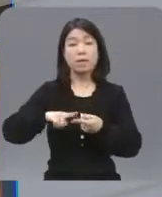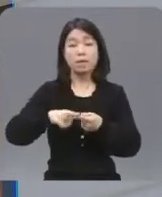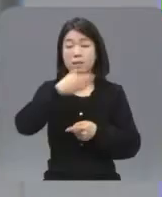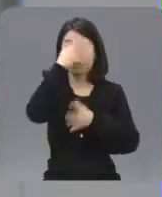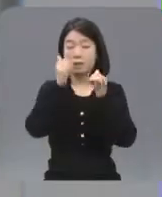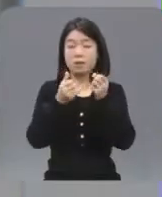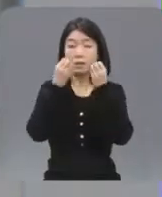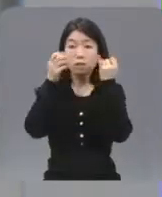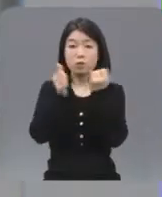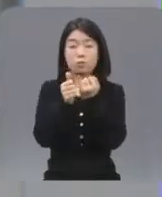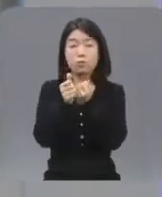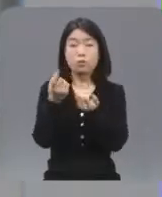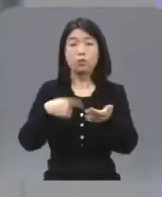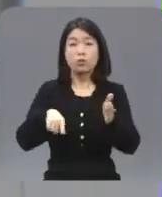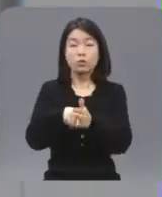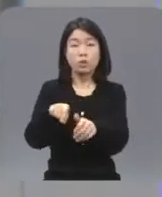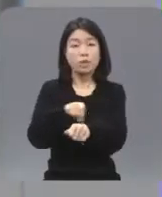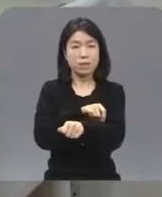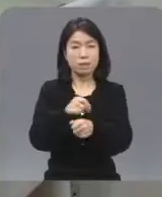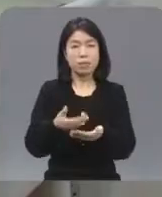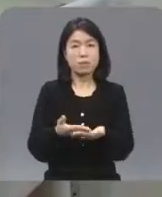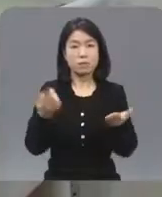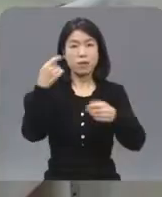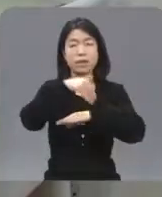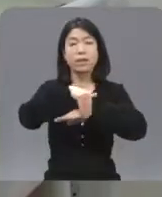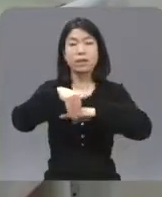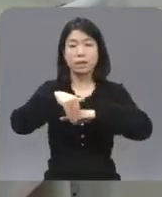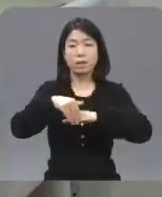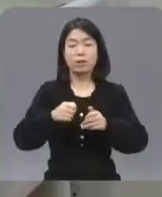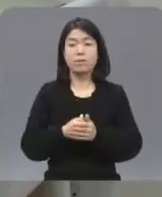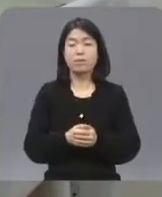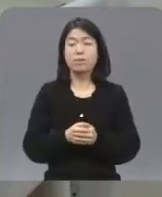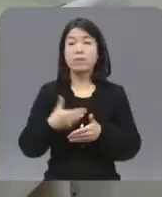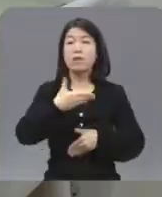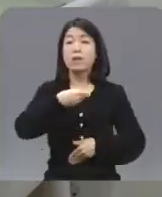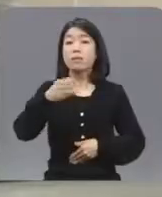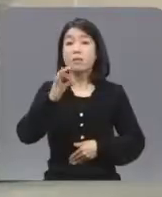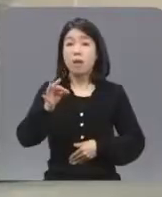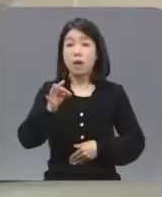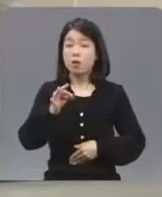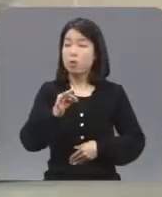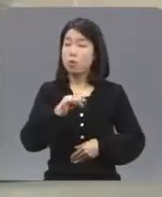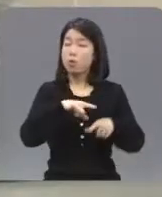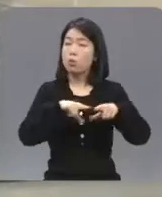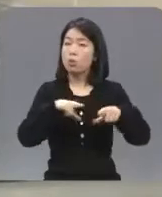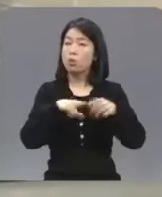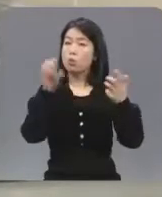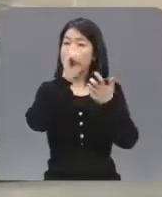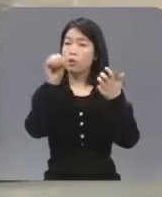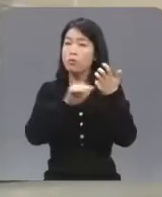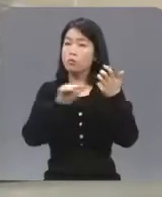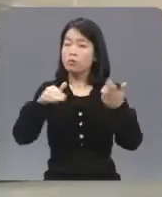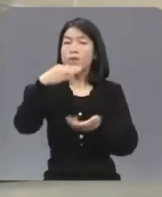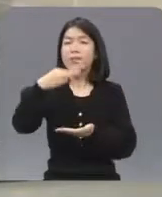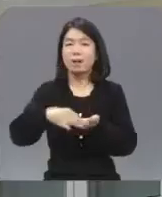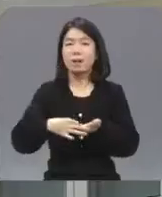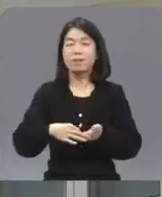청년과 신혼부부를 위한 특별 물량으로 공급되는데 임대료도 시세의 80% 정도로